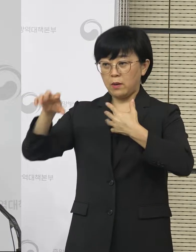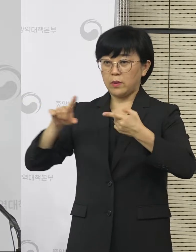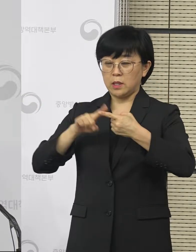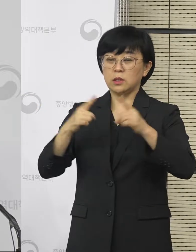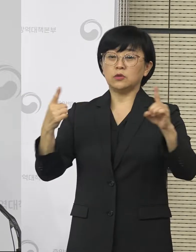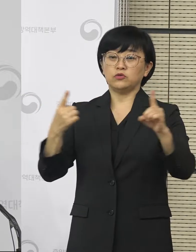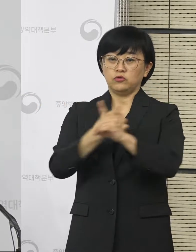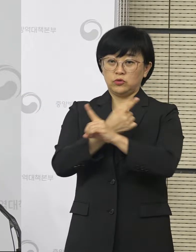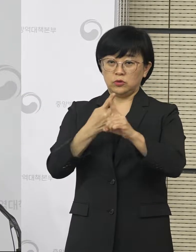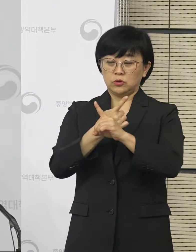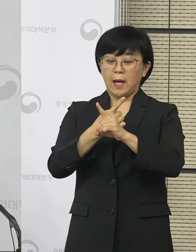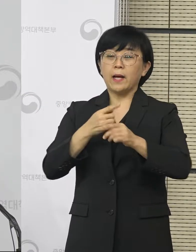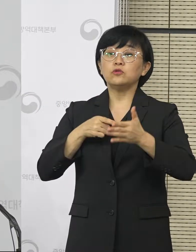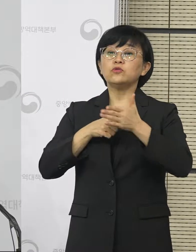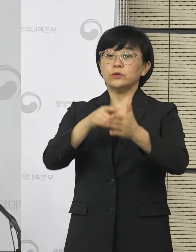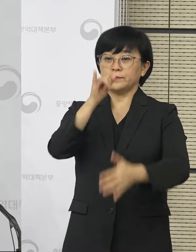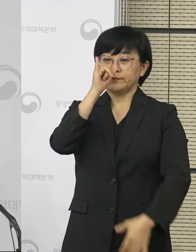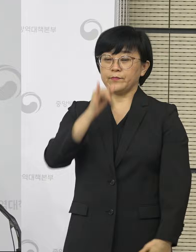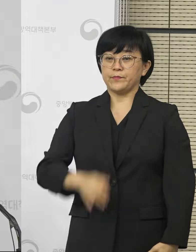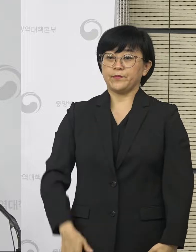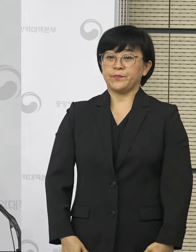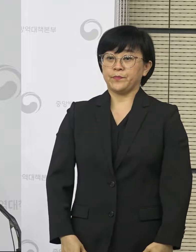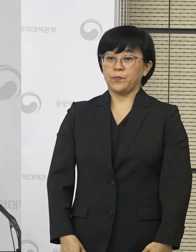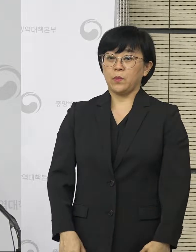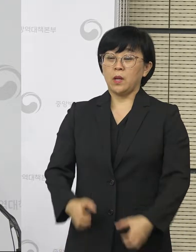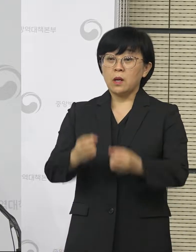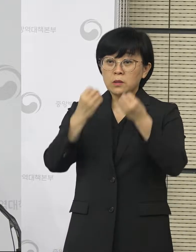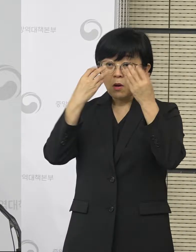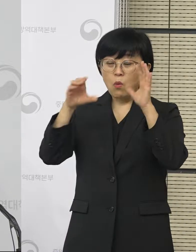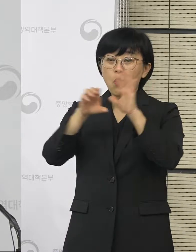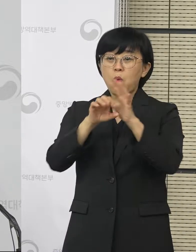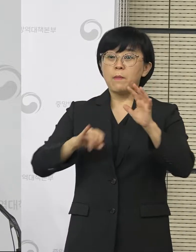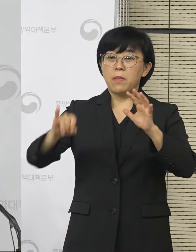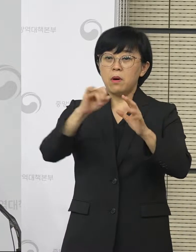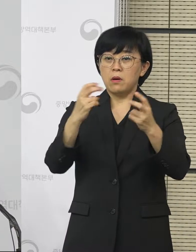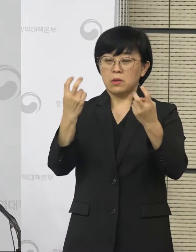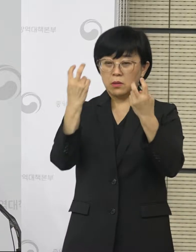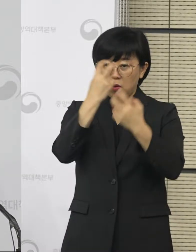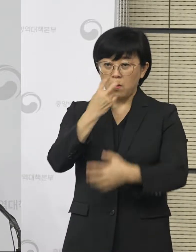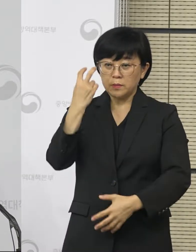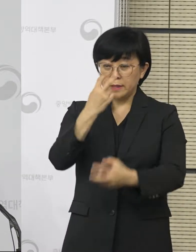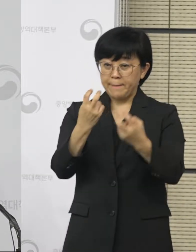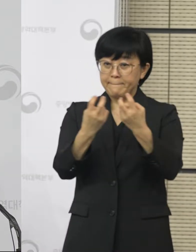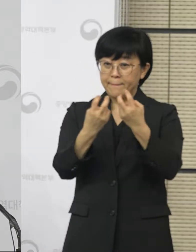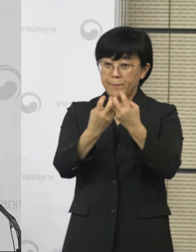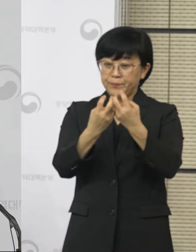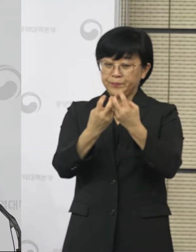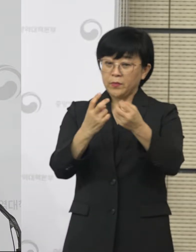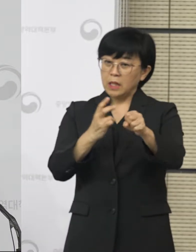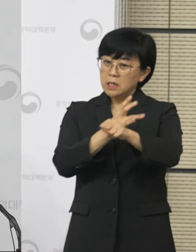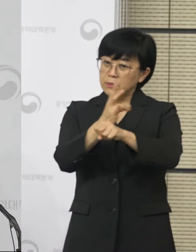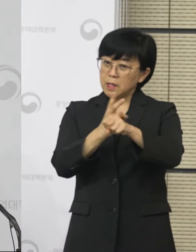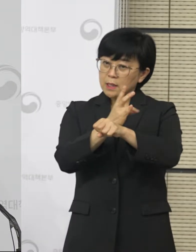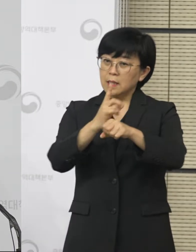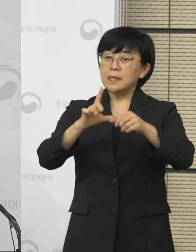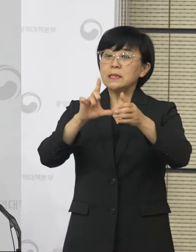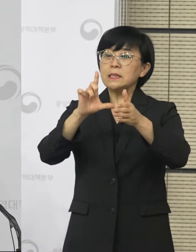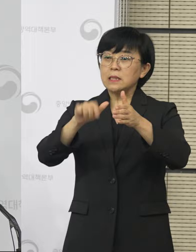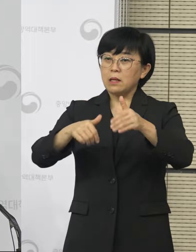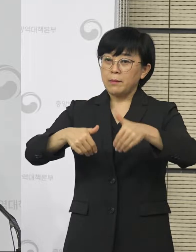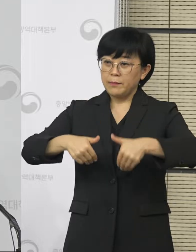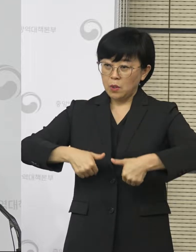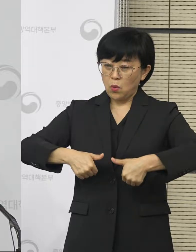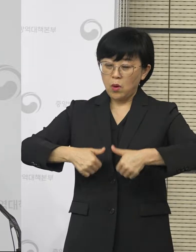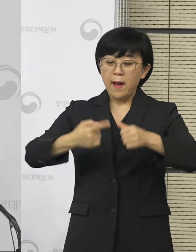수 있도록 추진하고 있습니다. 기존에 사용되던 신종 코로나 바이러스 검사법은 약